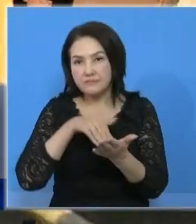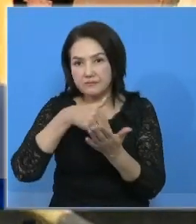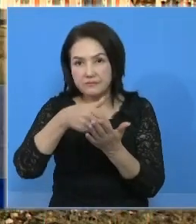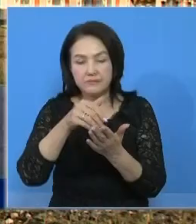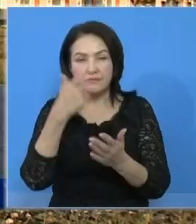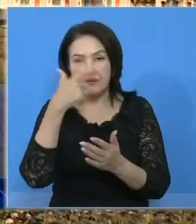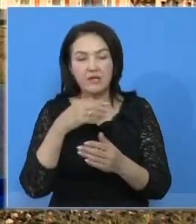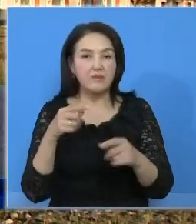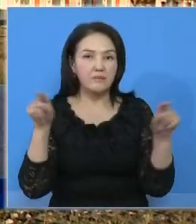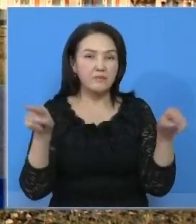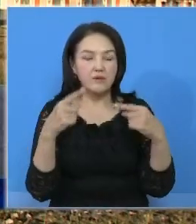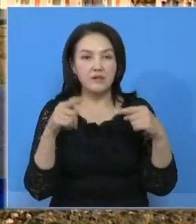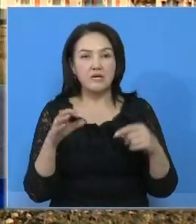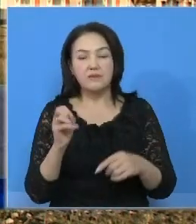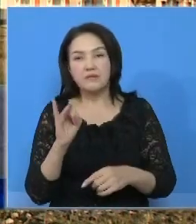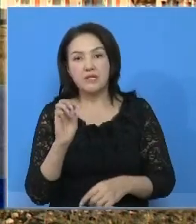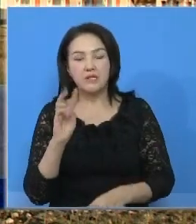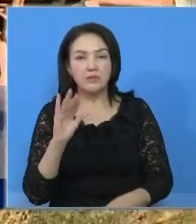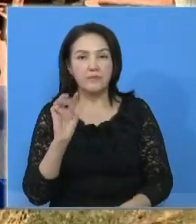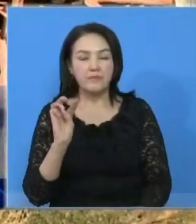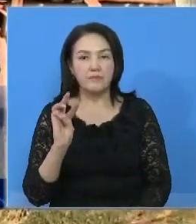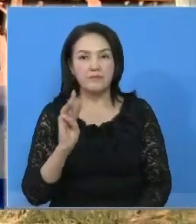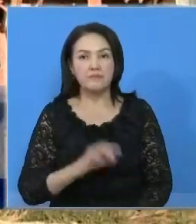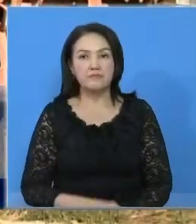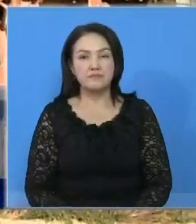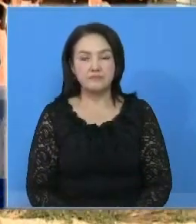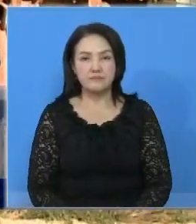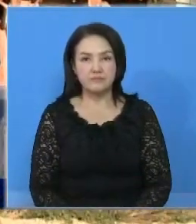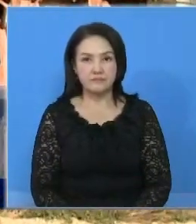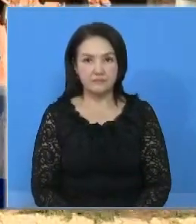сделать своего рода музейным экспонатом. Николай Сырбов, Бакыжан Едигеев, телеканал «Актобе».